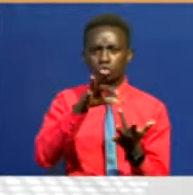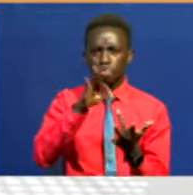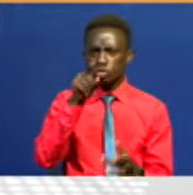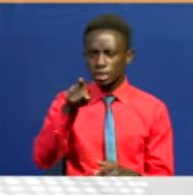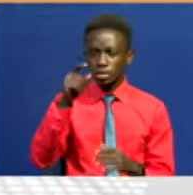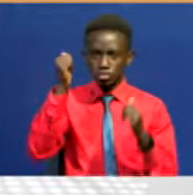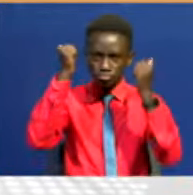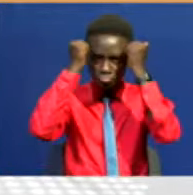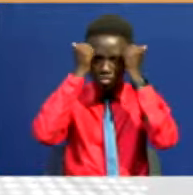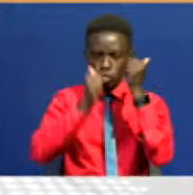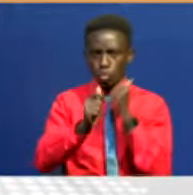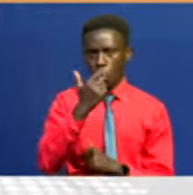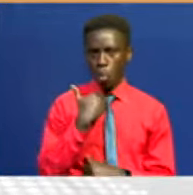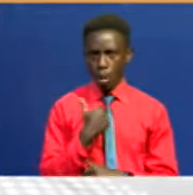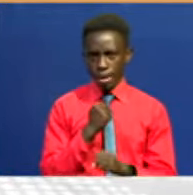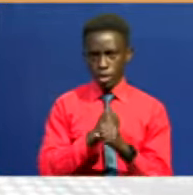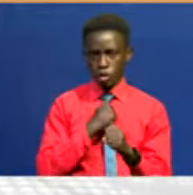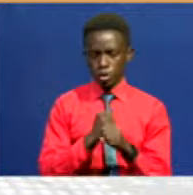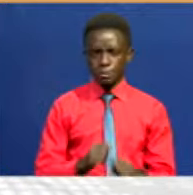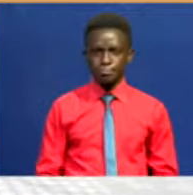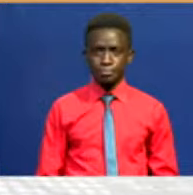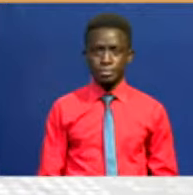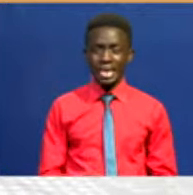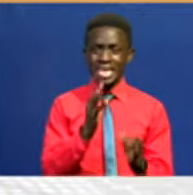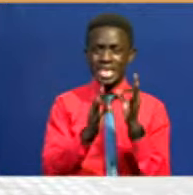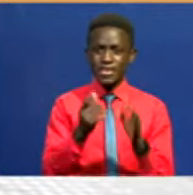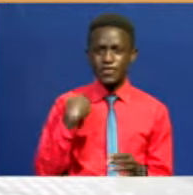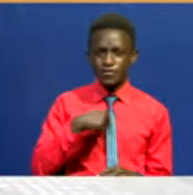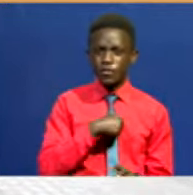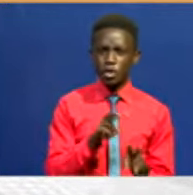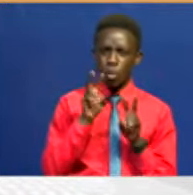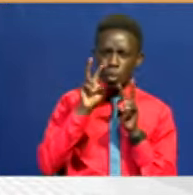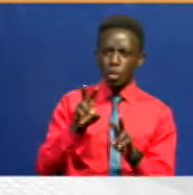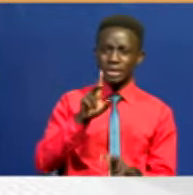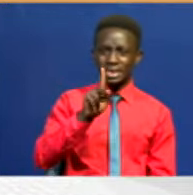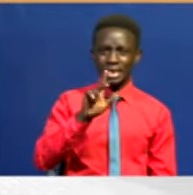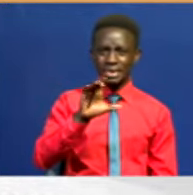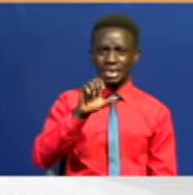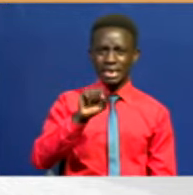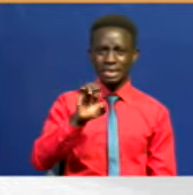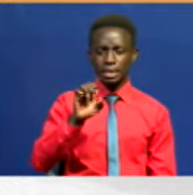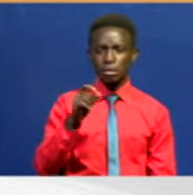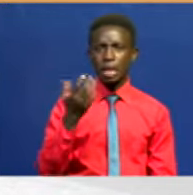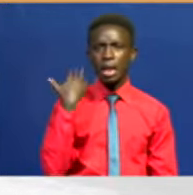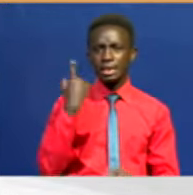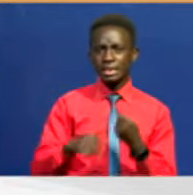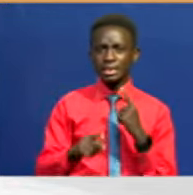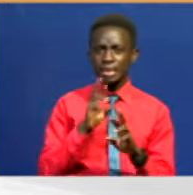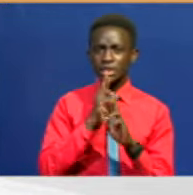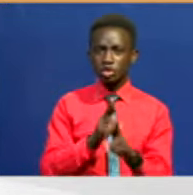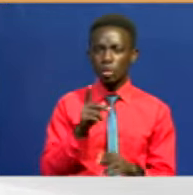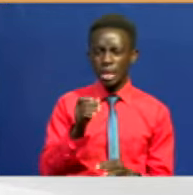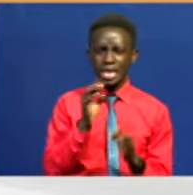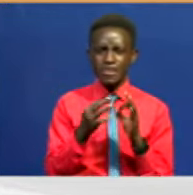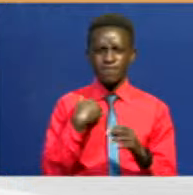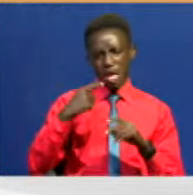ambayo utafanya. Maanake tunapoangalia yale matokeo ya KCSE mwaka jana, nikikupa tu takwimu kidogo, wale wanafunzi ambao